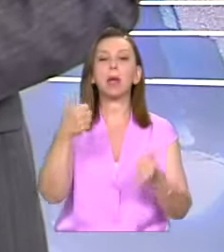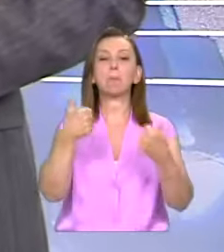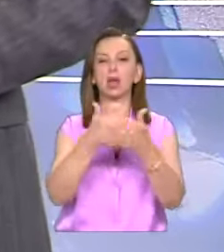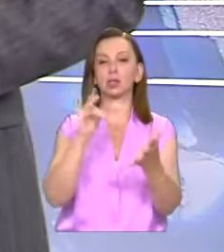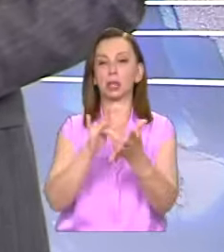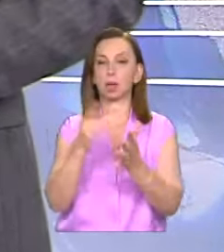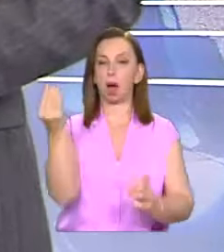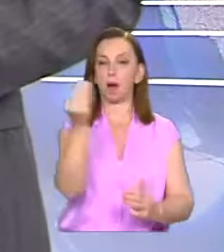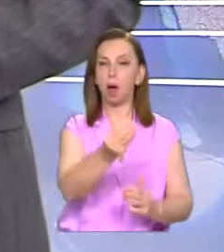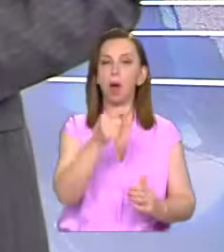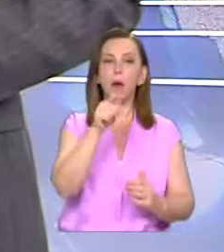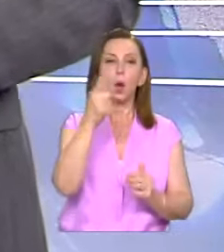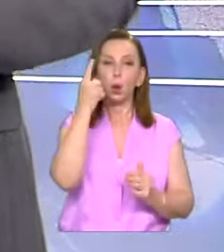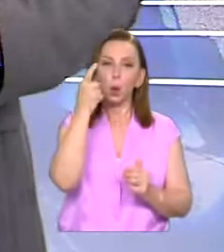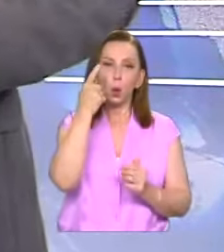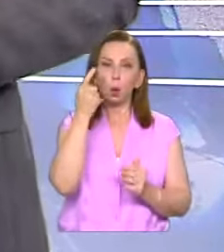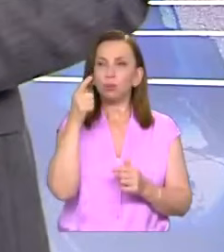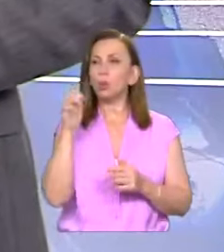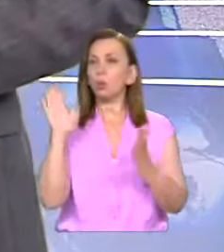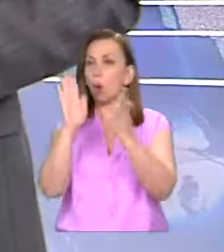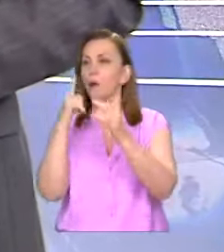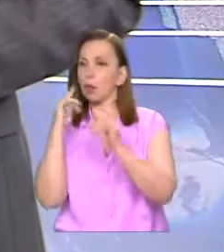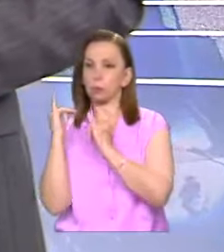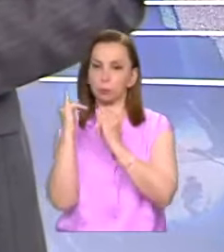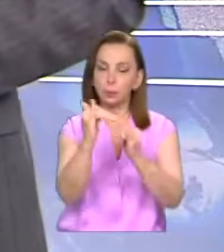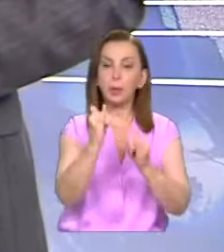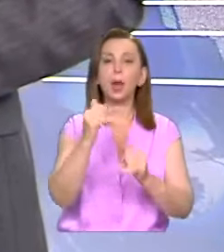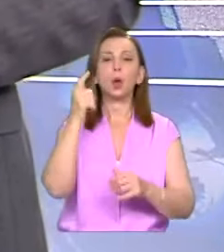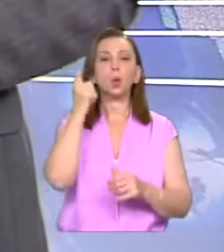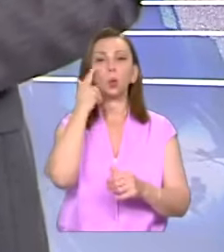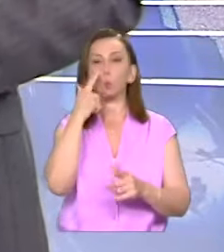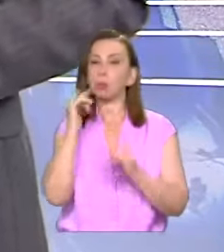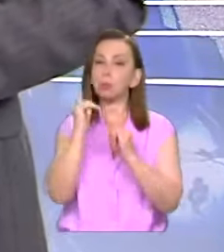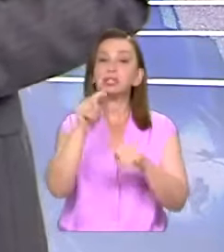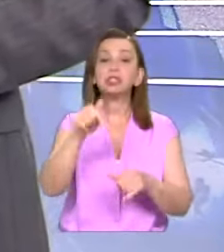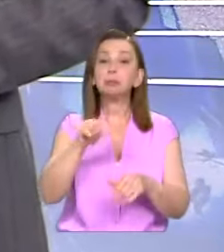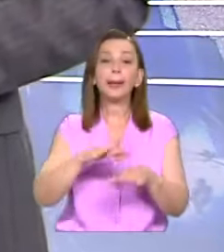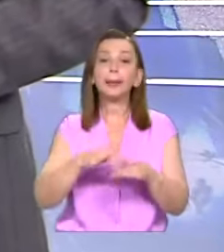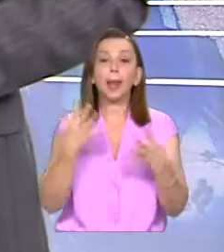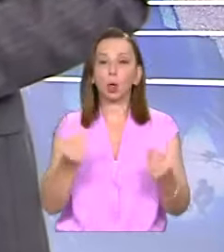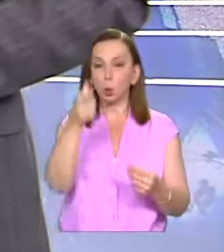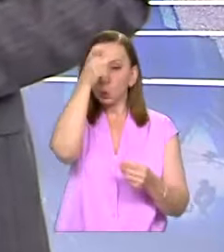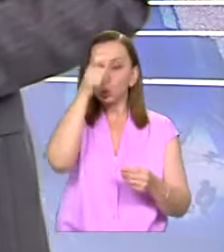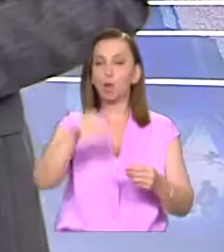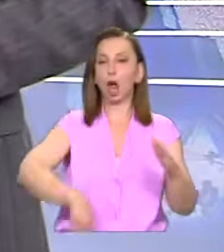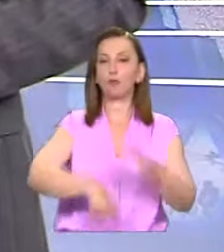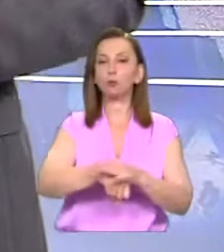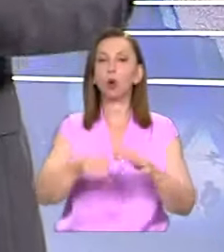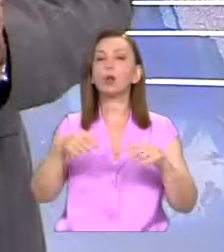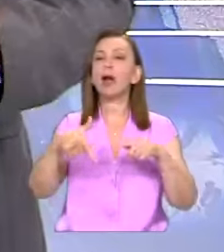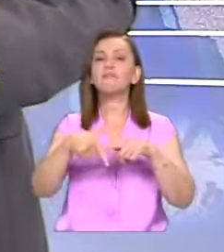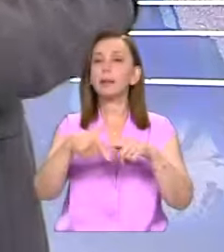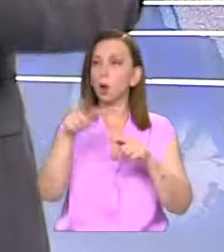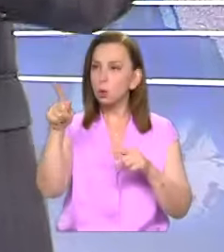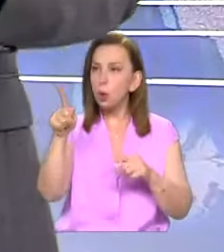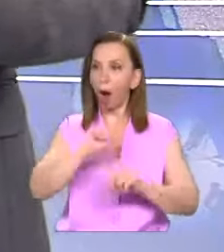verdi. İktidardan muhalefete, herkesten tepki yağdı o skandal karara. Peki, şimdi ne olacak? Türkiye Futbol Federasyonu itirazda